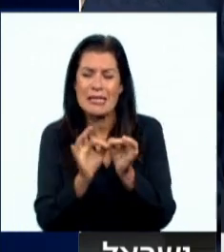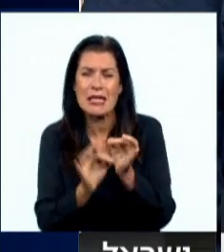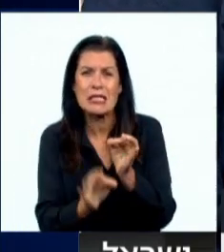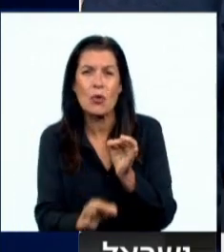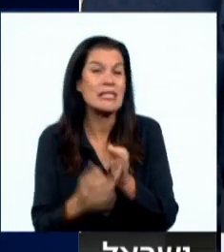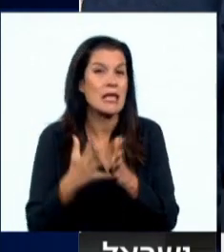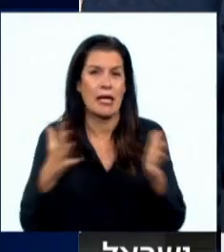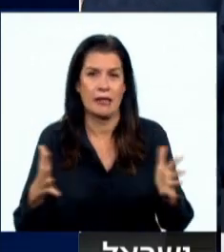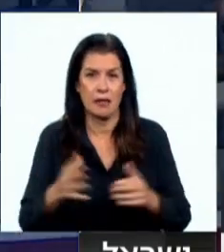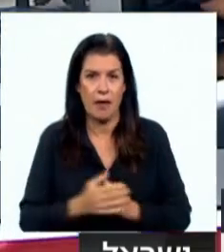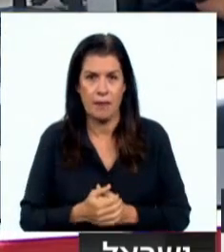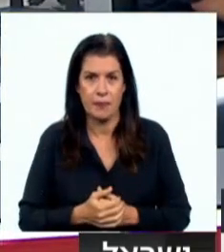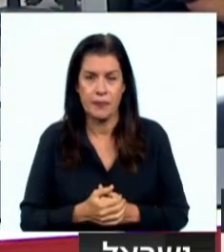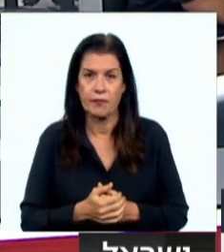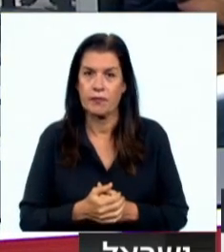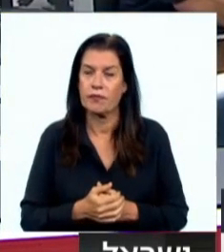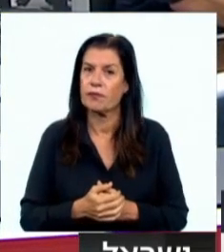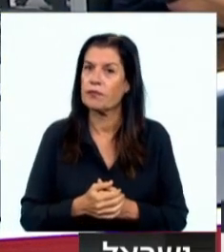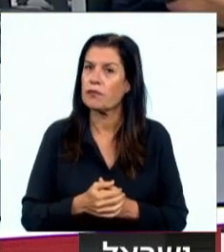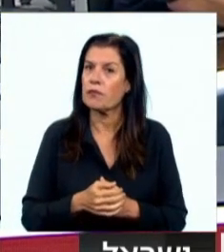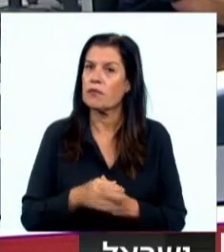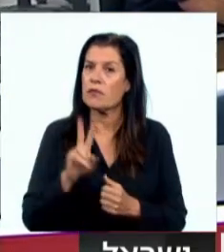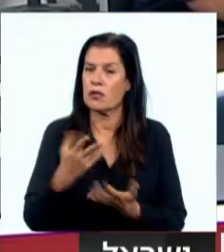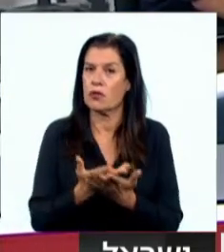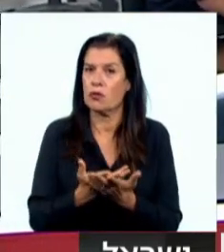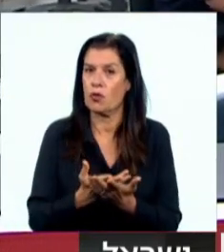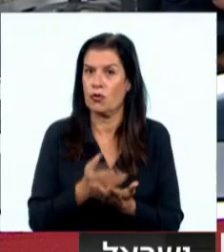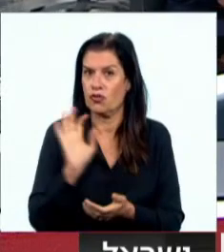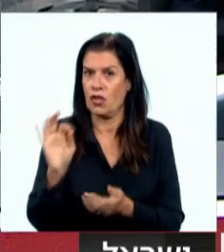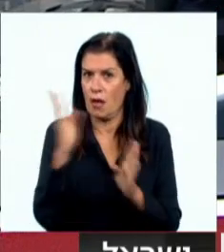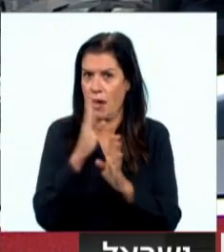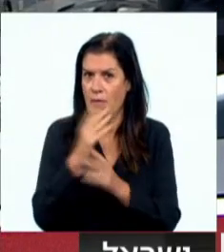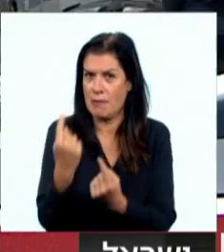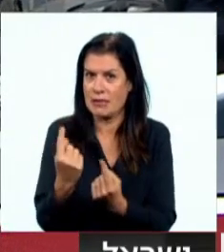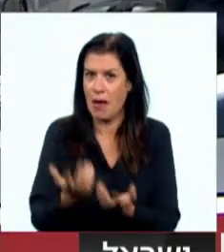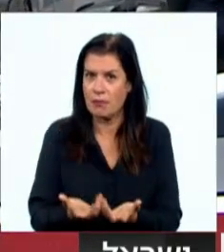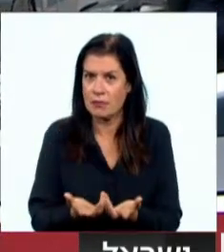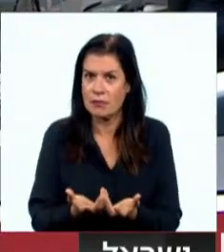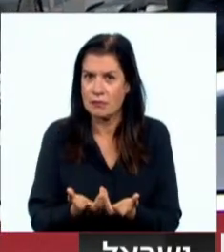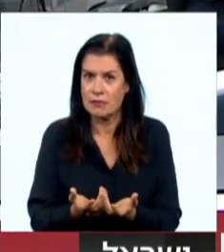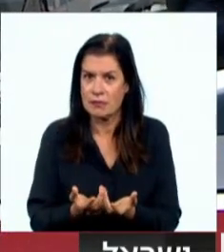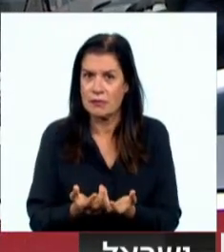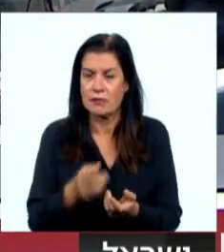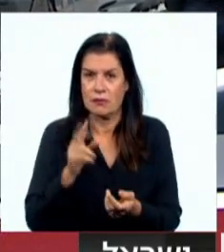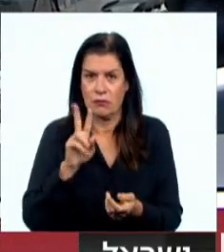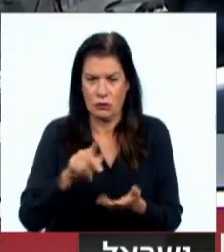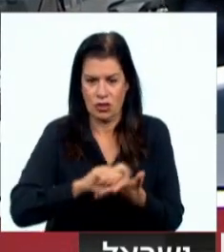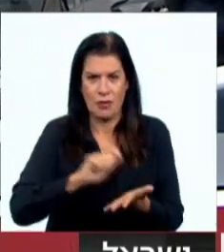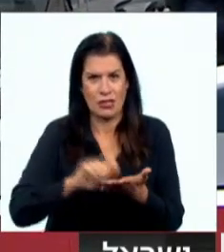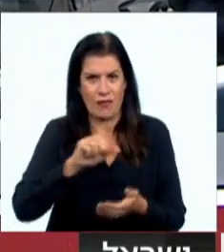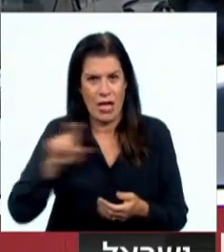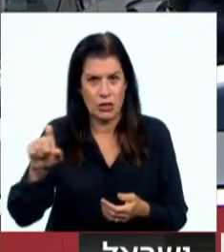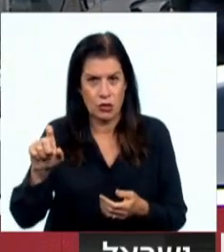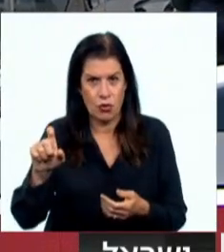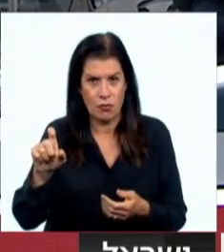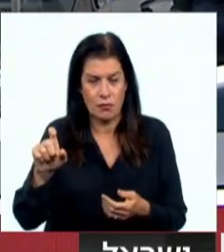יהיו העדויות הנוראיות של המחבלים עצמם, על זה עוד לא דיברנו, שהם מופיעים, יופיעו בכתבי האישום הפליליים, ולאחר מכן אני מניח שגם השתמשו